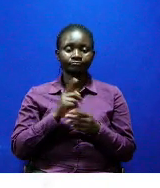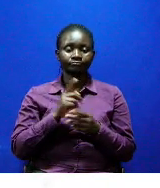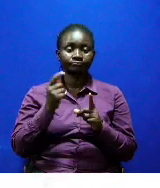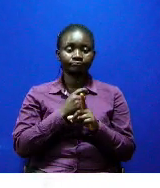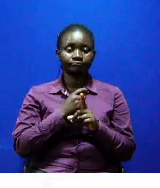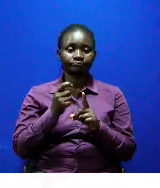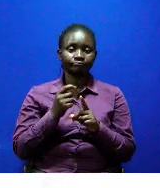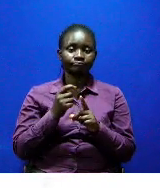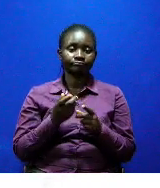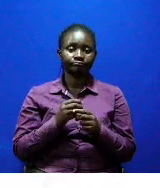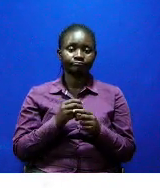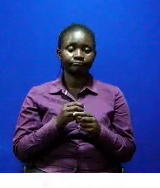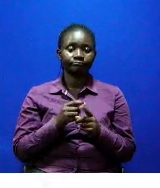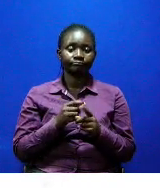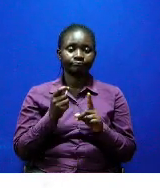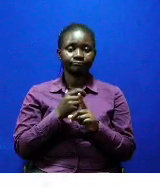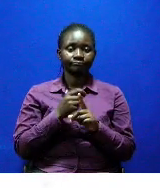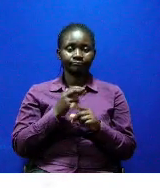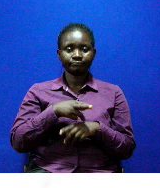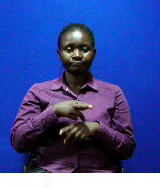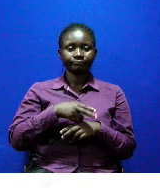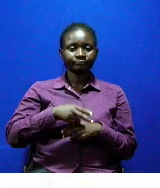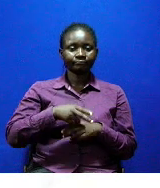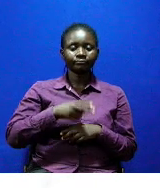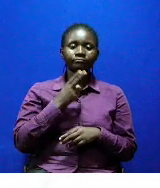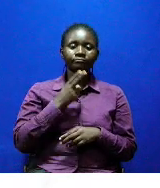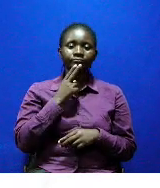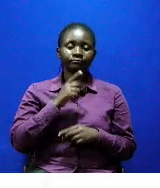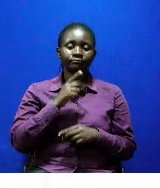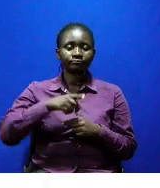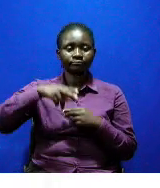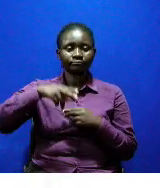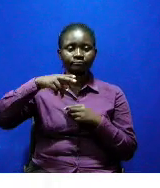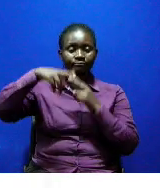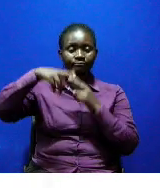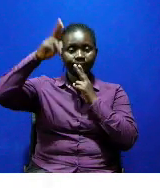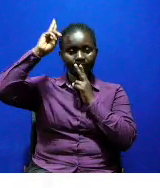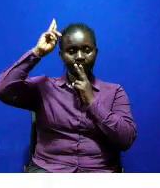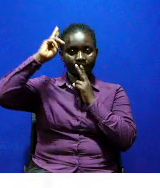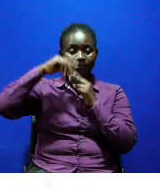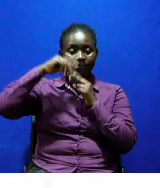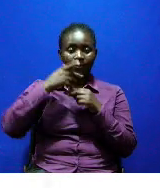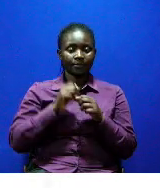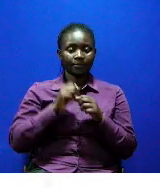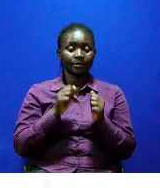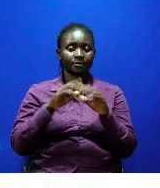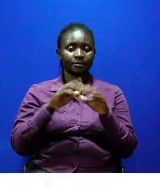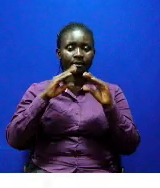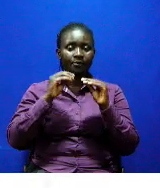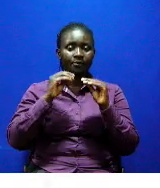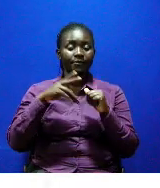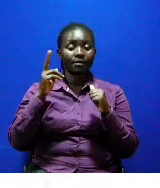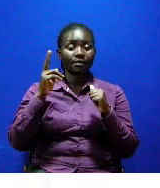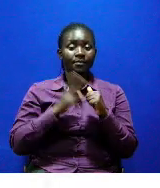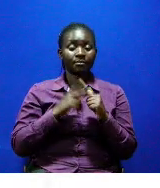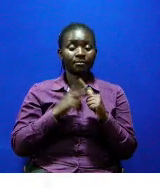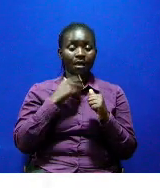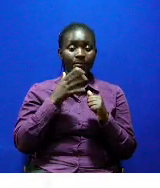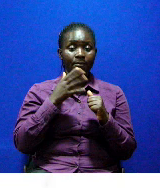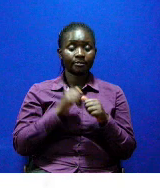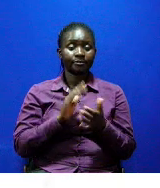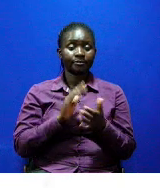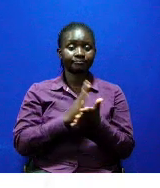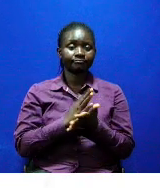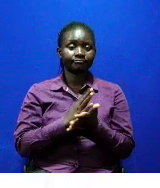bachi kochi gose chiri fari ba alimu barenge aba alimu 18 ase Nyanza ngima ase sub county ya